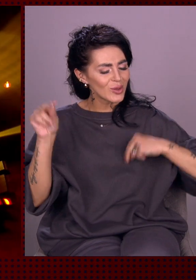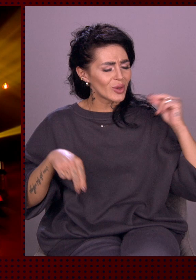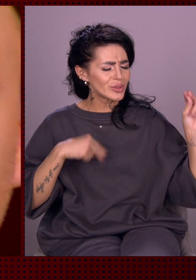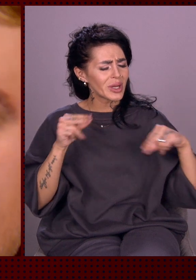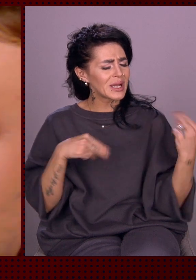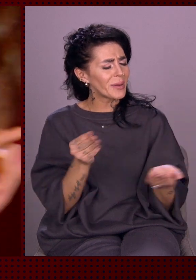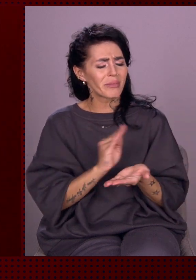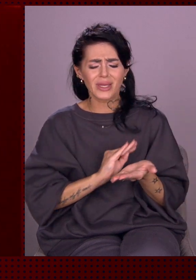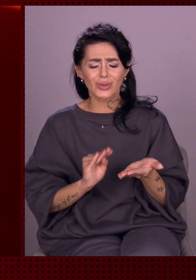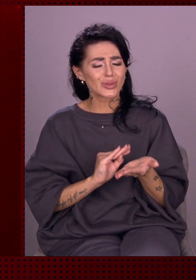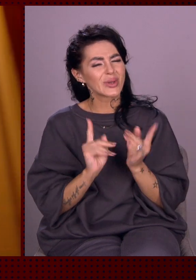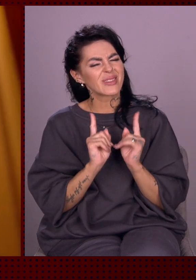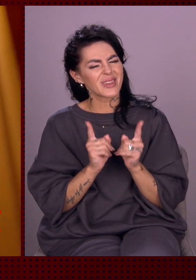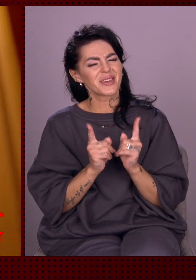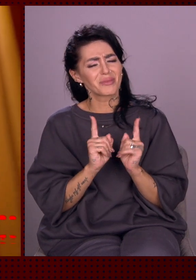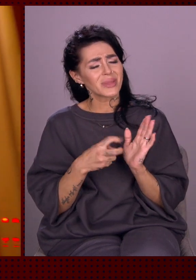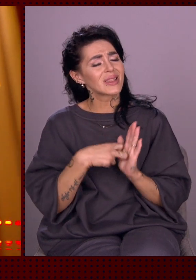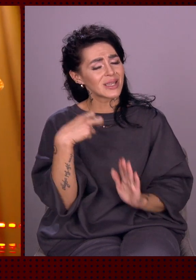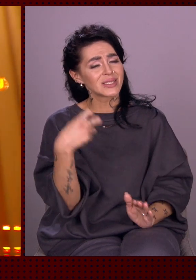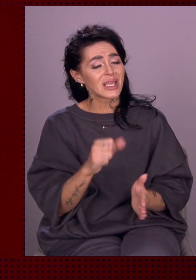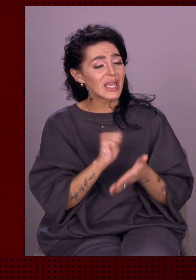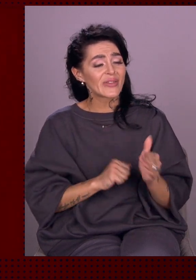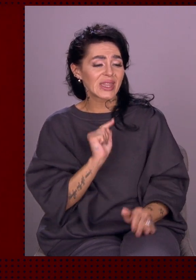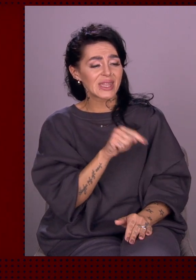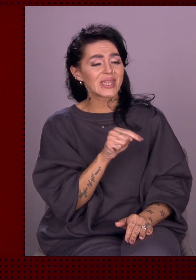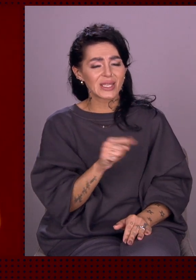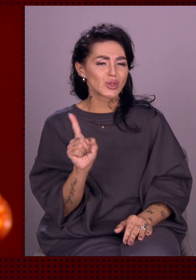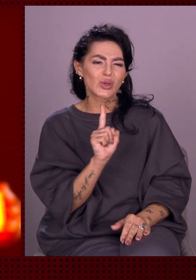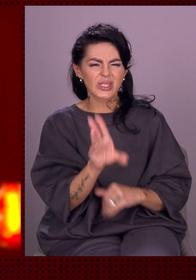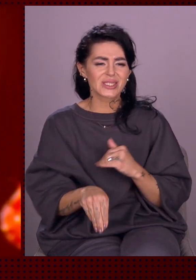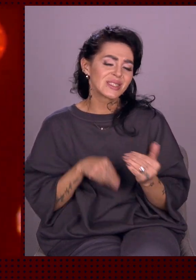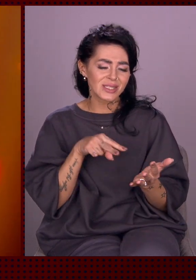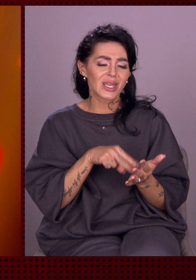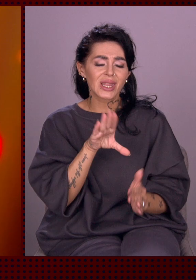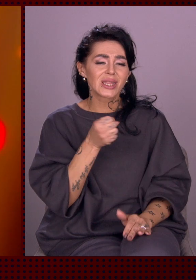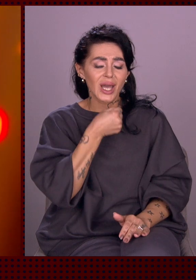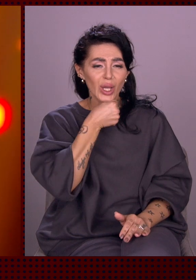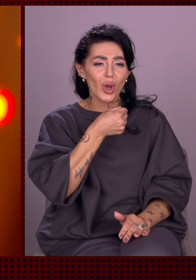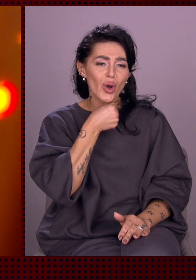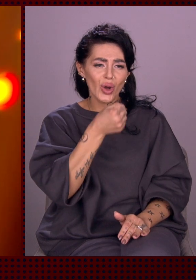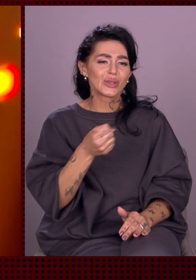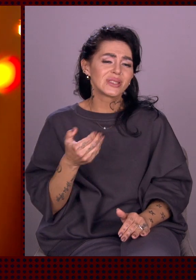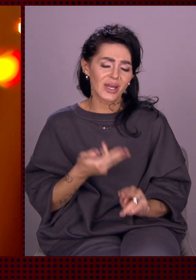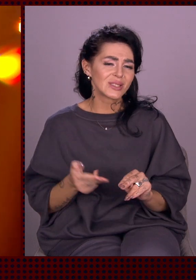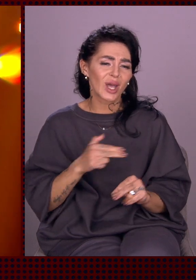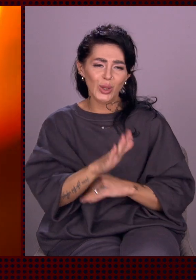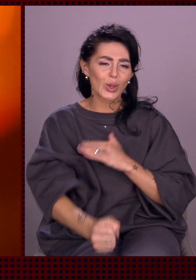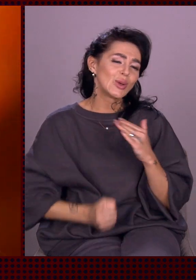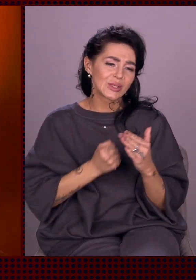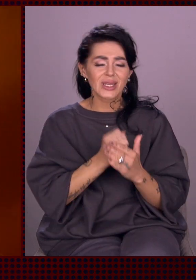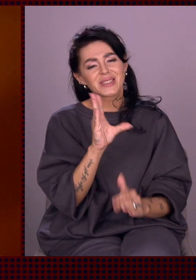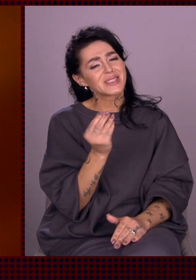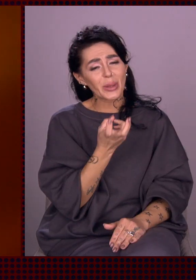Пишу тобі листа від тієї, що стала дорослою, але досі сміється